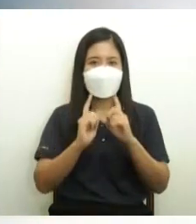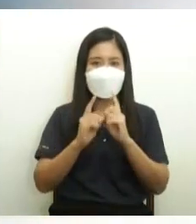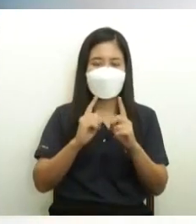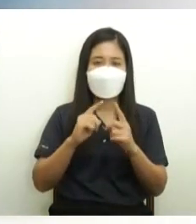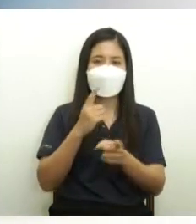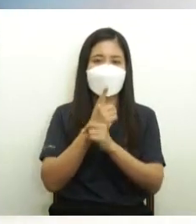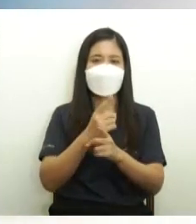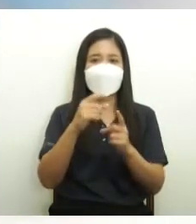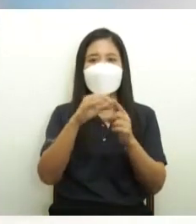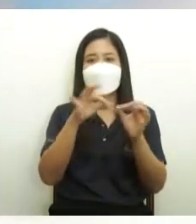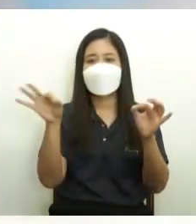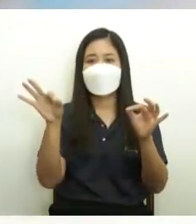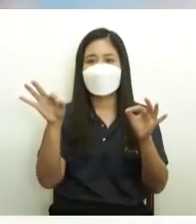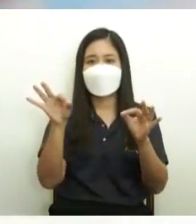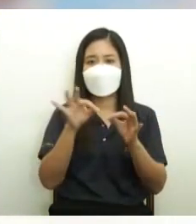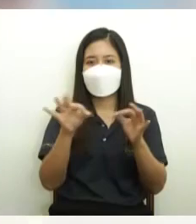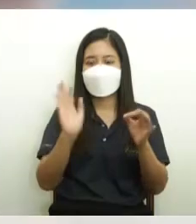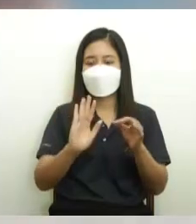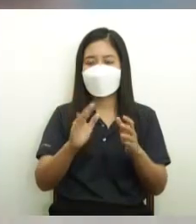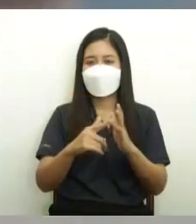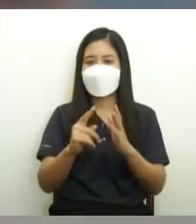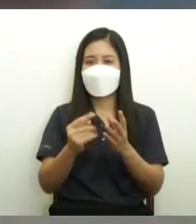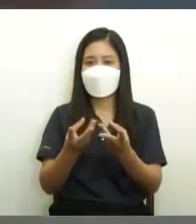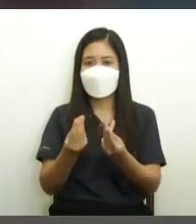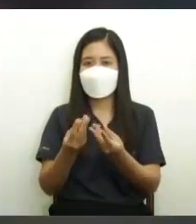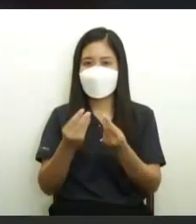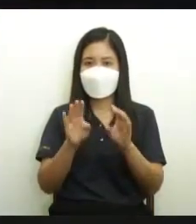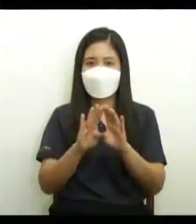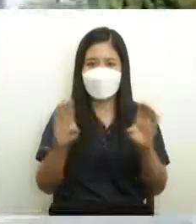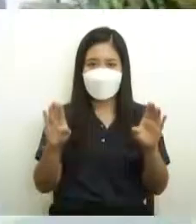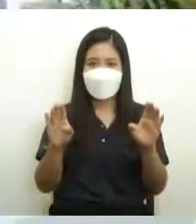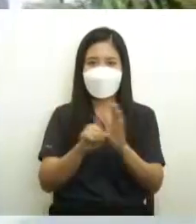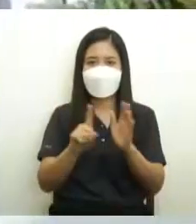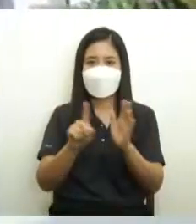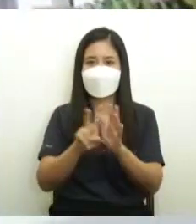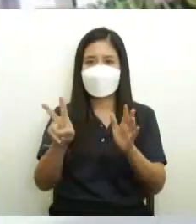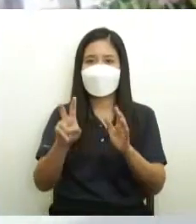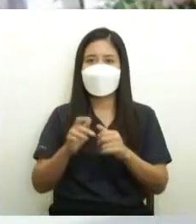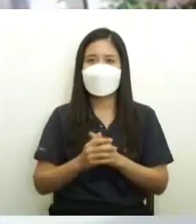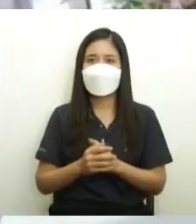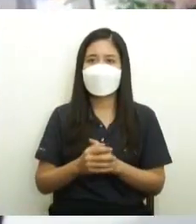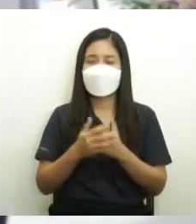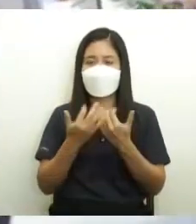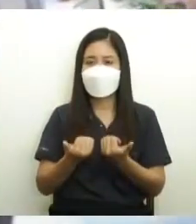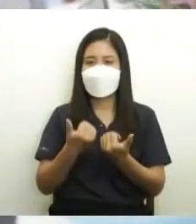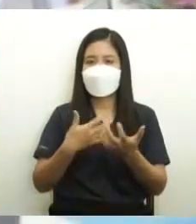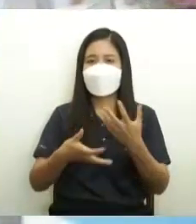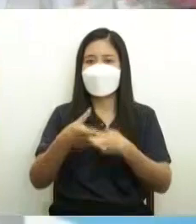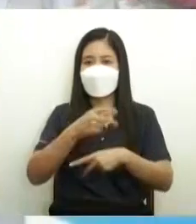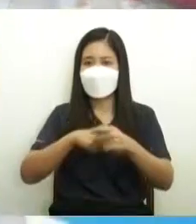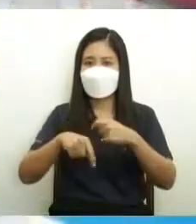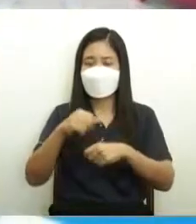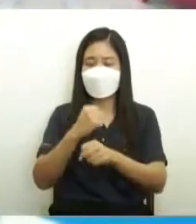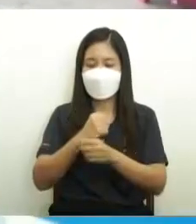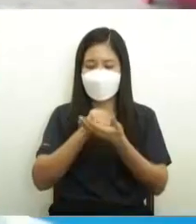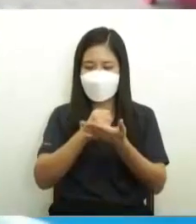น Trust Me โดยเพิ่มการเยี่ยมบ้านเป็นภาคเรียนละ2ครั้งปฏิบัติจัดทำโครงการที่มุ่งเน้นการให้ความช่วยเห